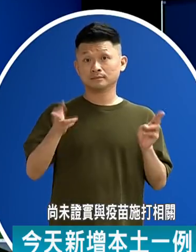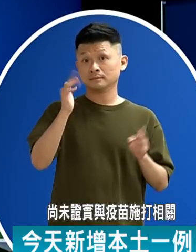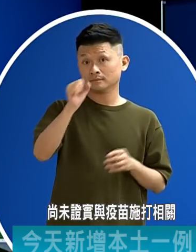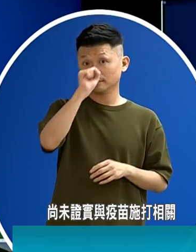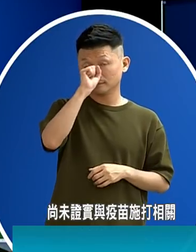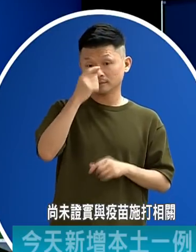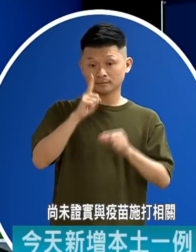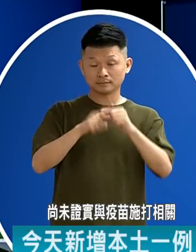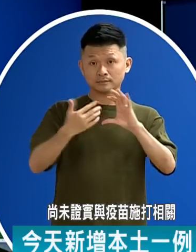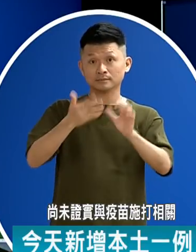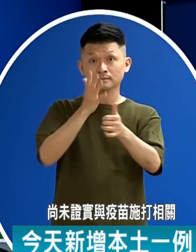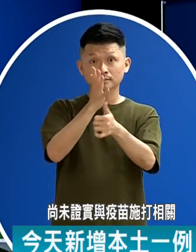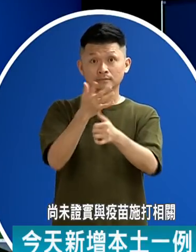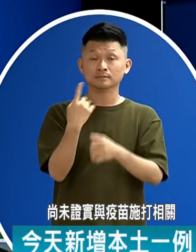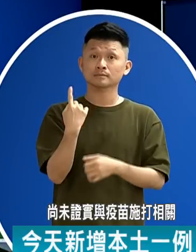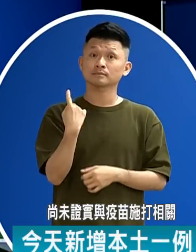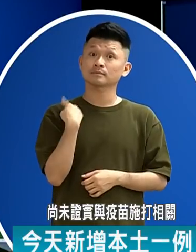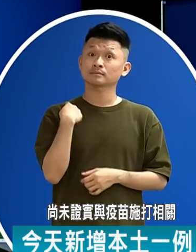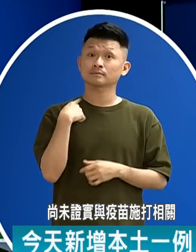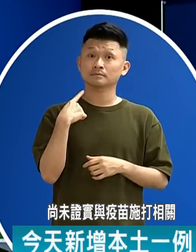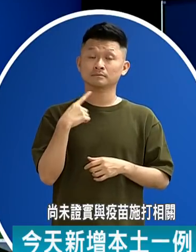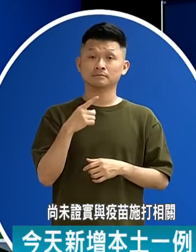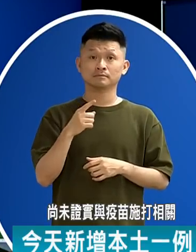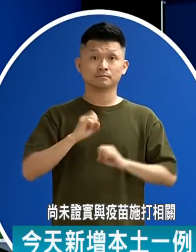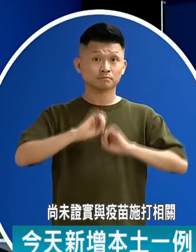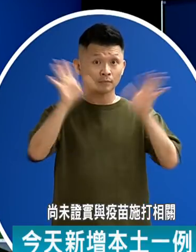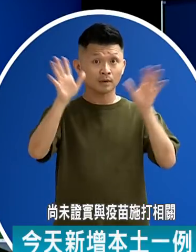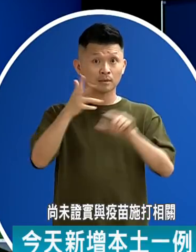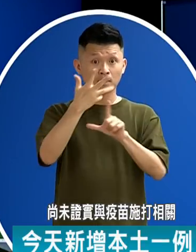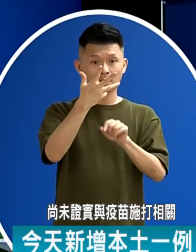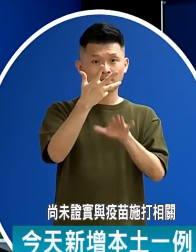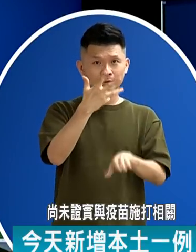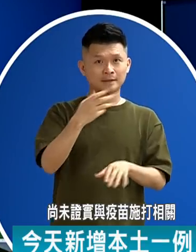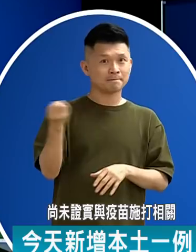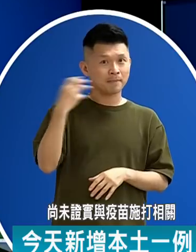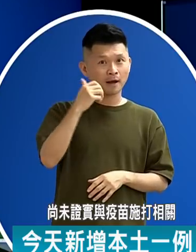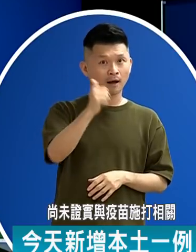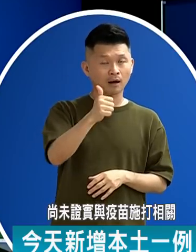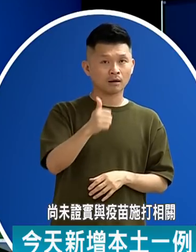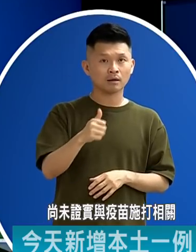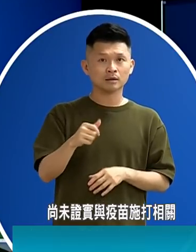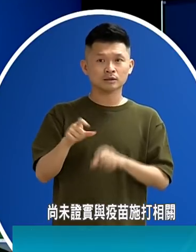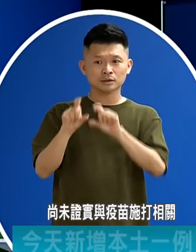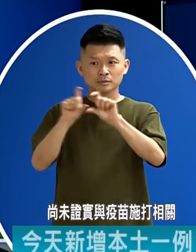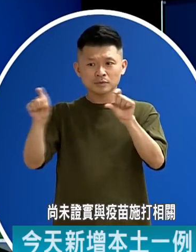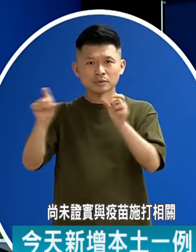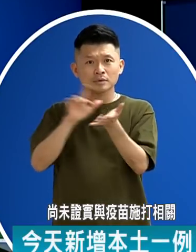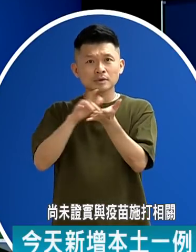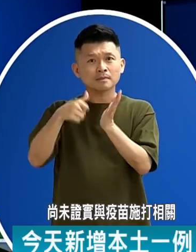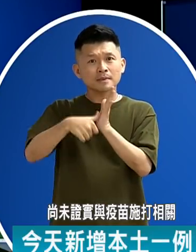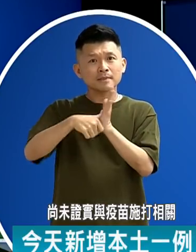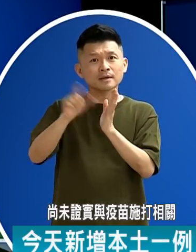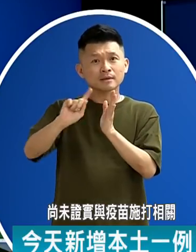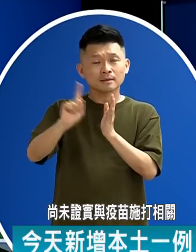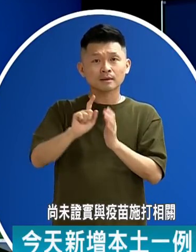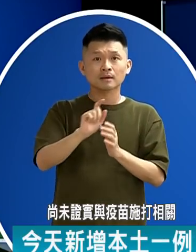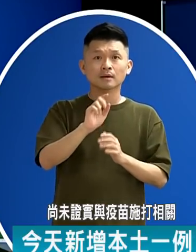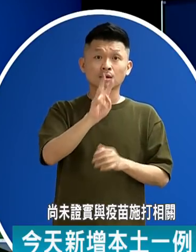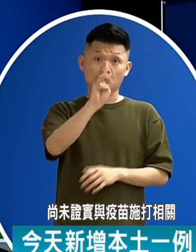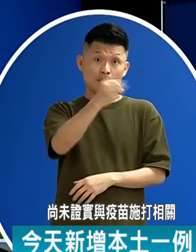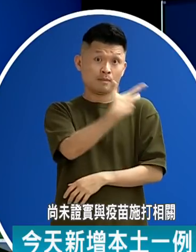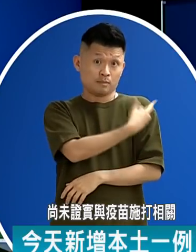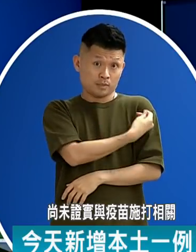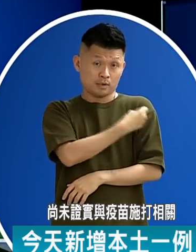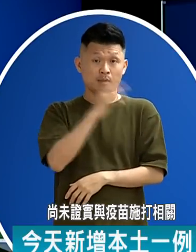指挥官好，中视提问，想请问昨天指挥官有说八月底会有好消息，是哪一款疫苗会再到货？是莫德纳还是 BNT